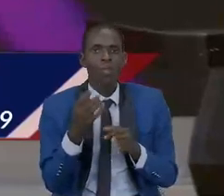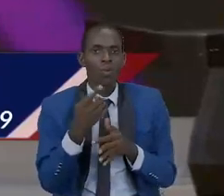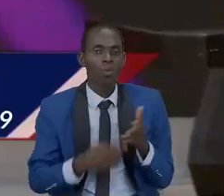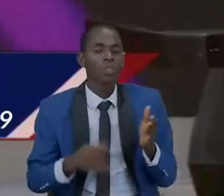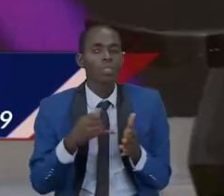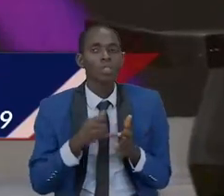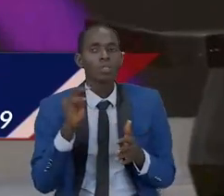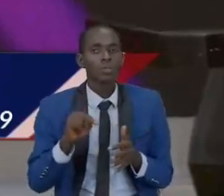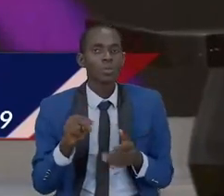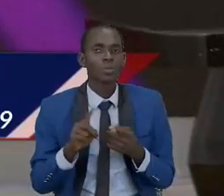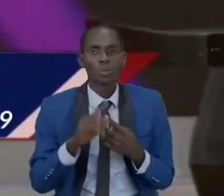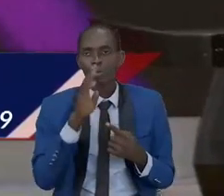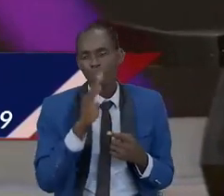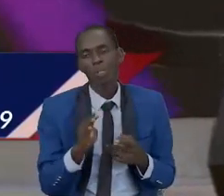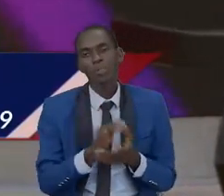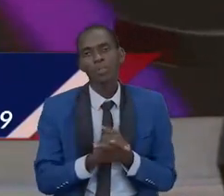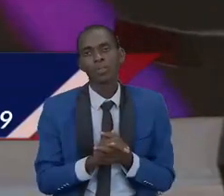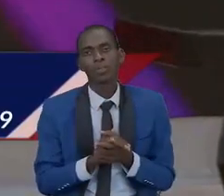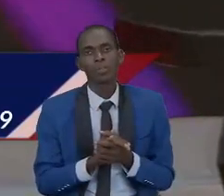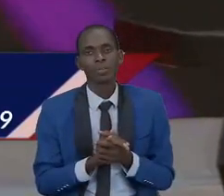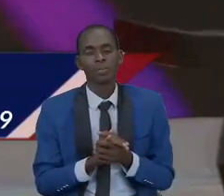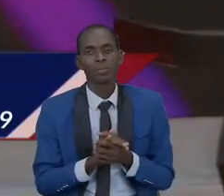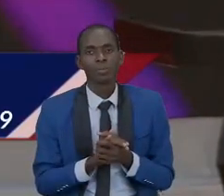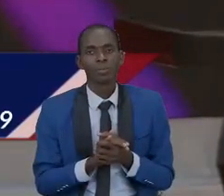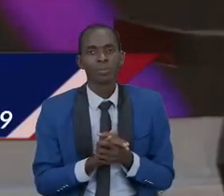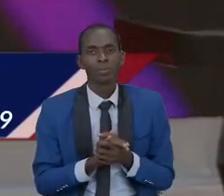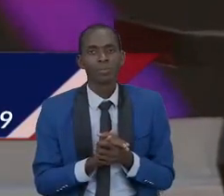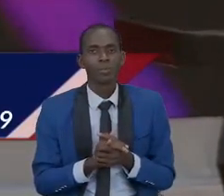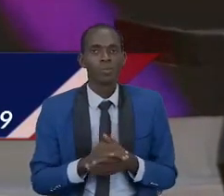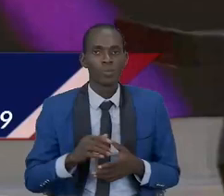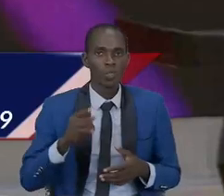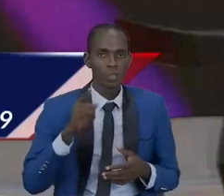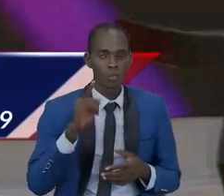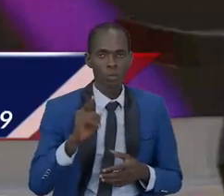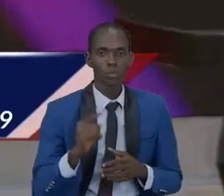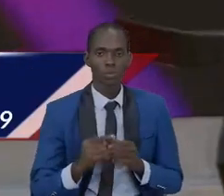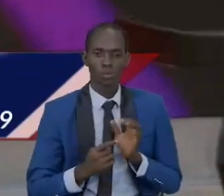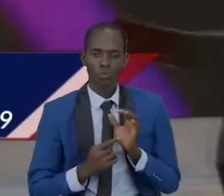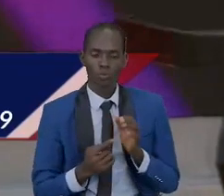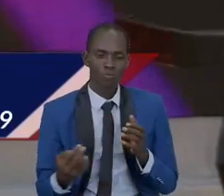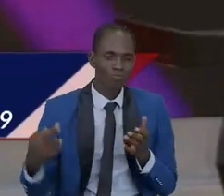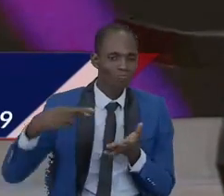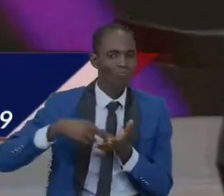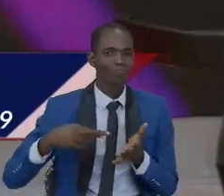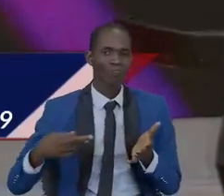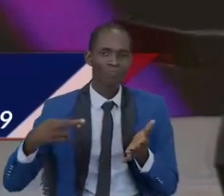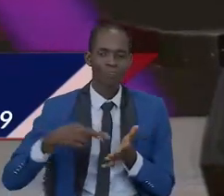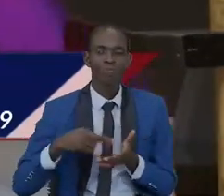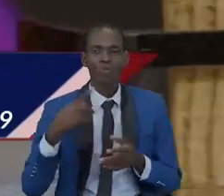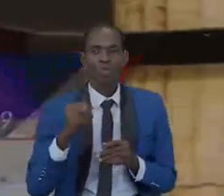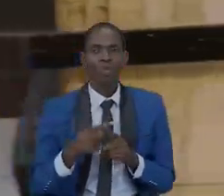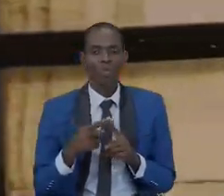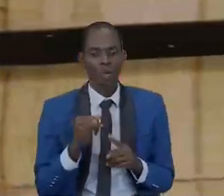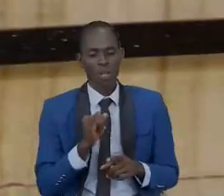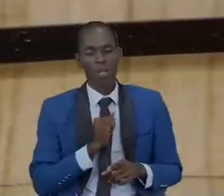je vous enseigne la main donc ça doit être si vous lisez cette phrase vous devez mettre l'accent sur le jeu peu